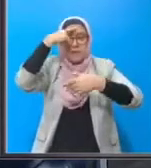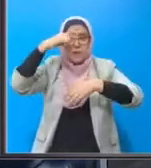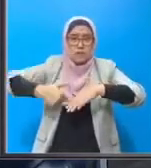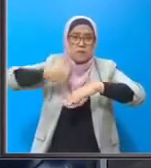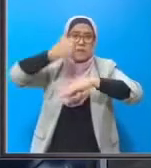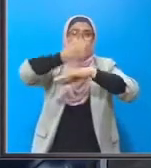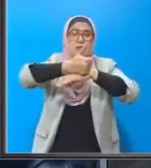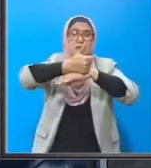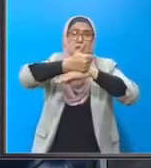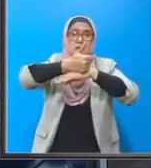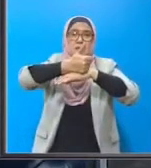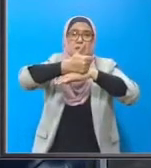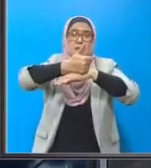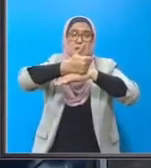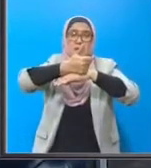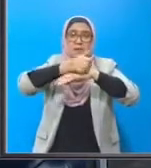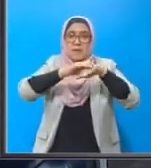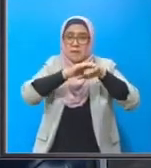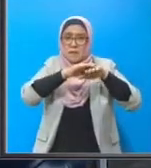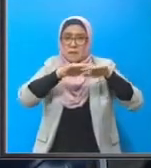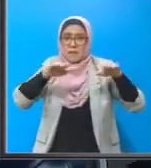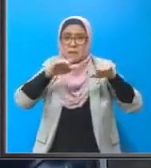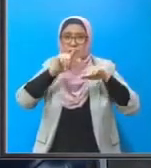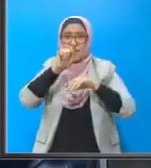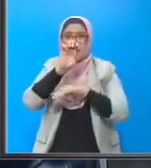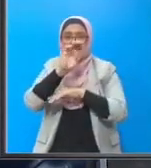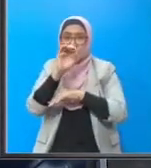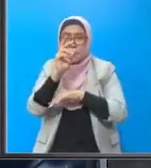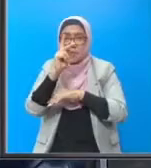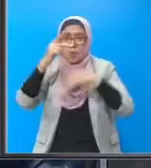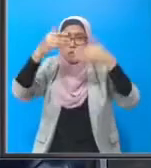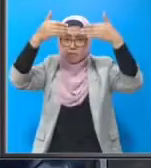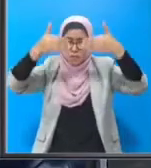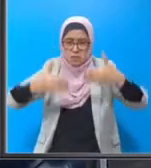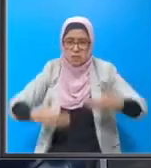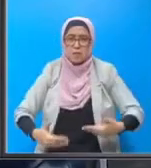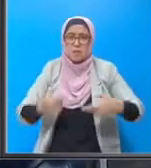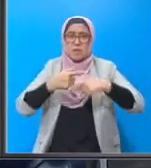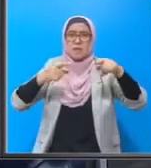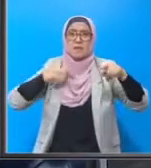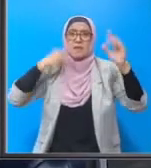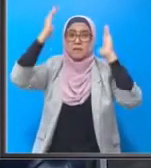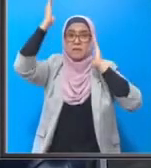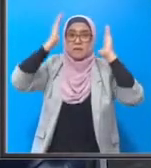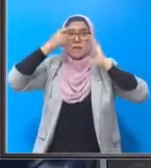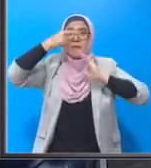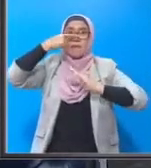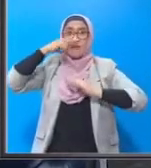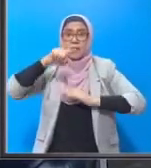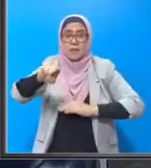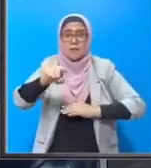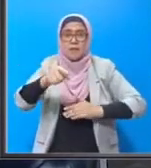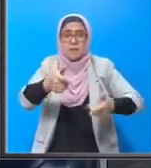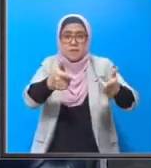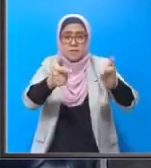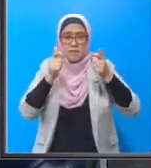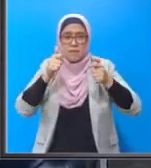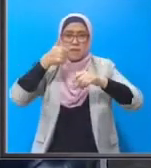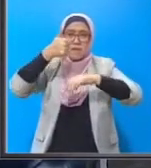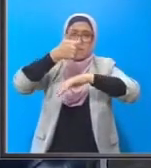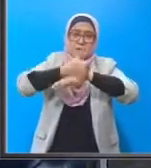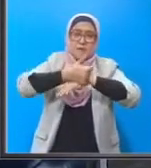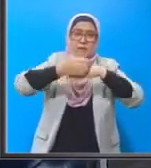tembok di sempadan antara Malaysia dengan Thailand dengan segera supaya